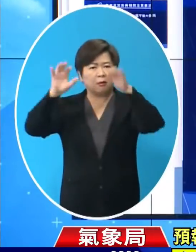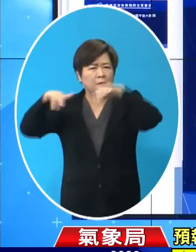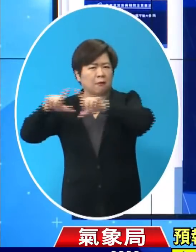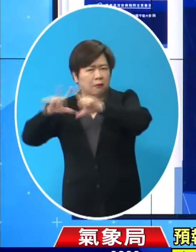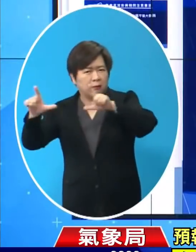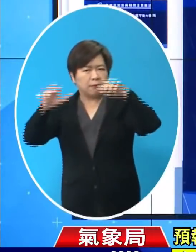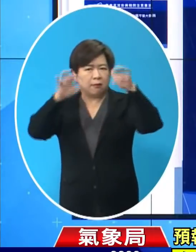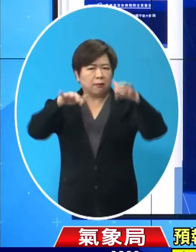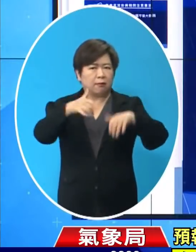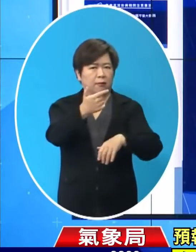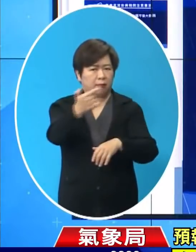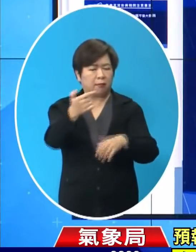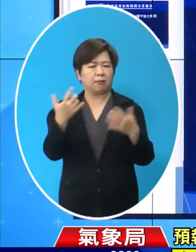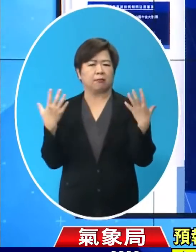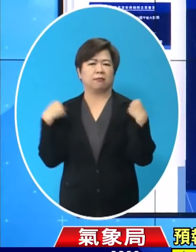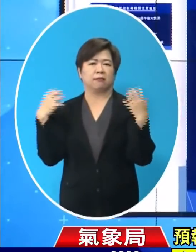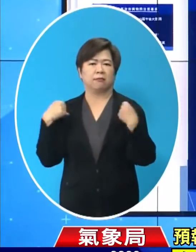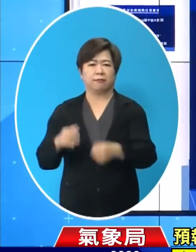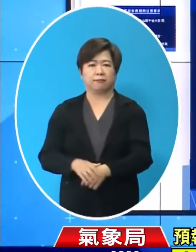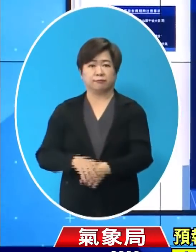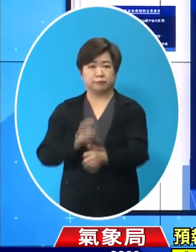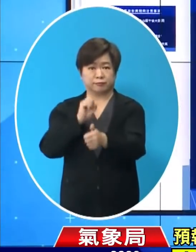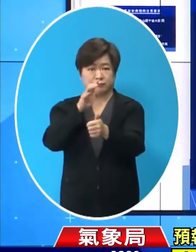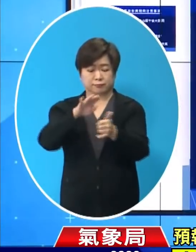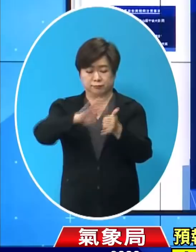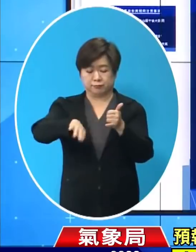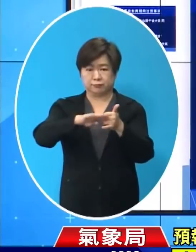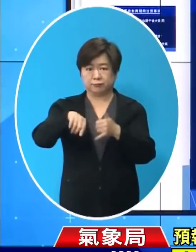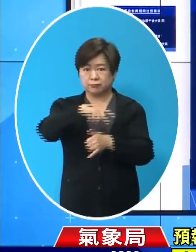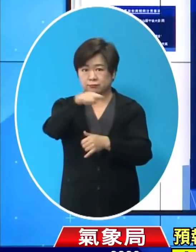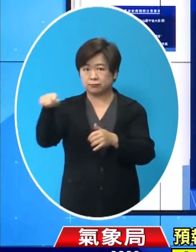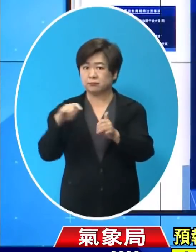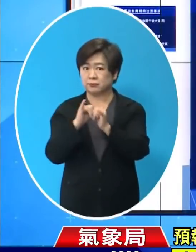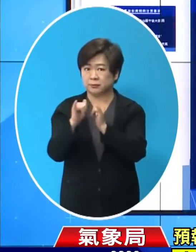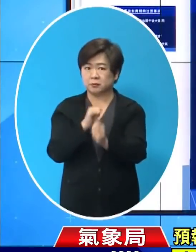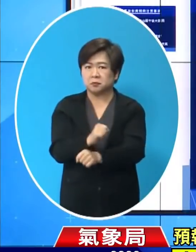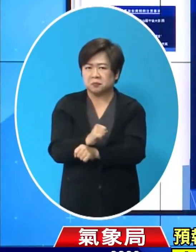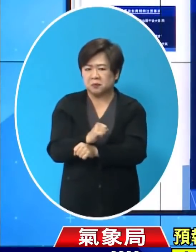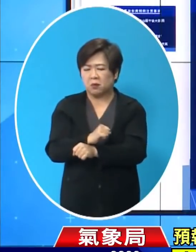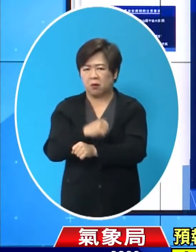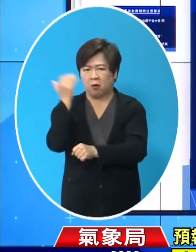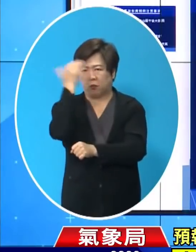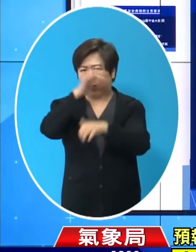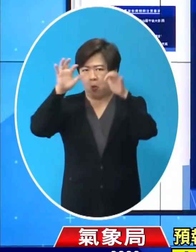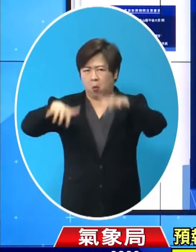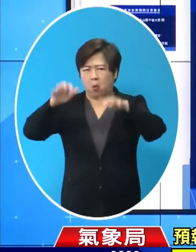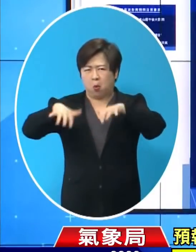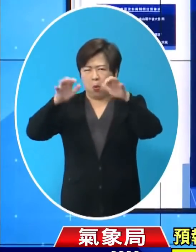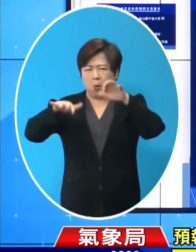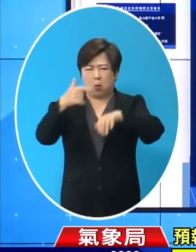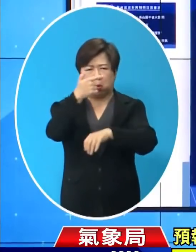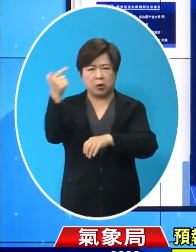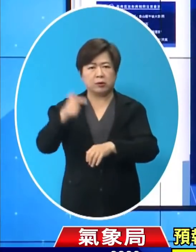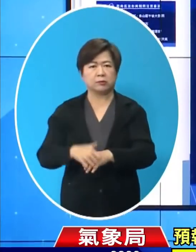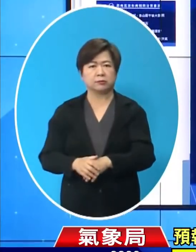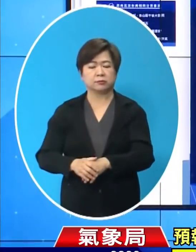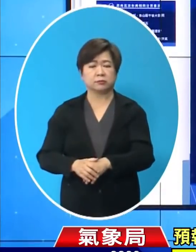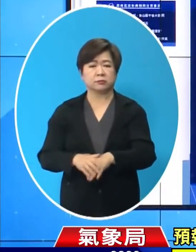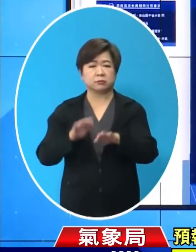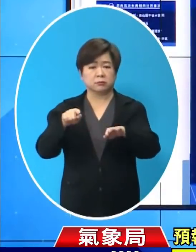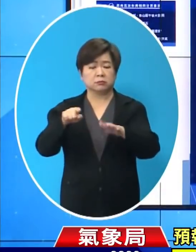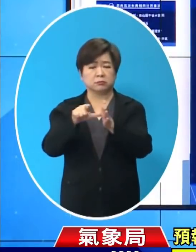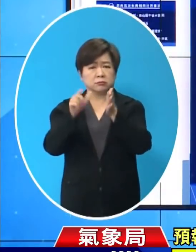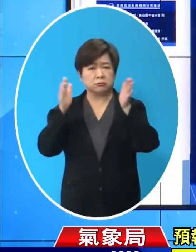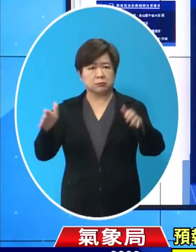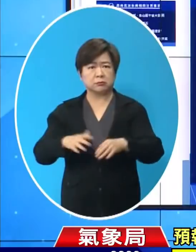大雨或豪雨发生呢。我们还是要提醒在中南部的朋友要留意，比较强的降雨的现象。另外，在这一段时间，因